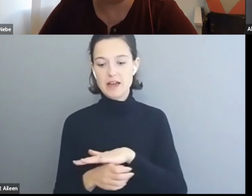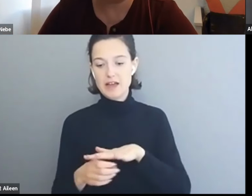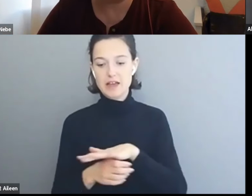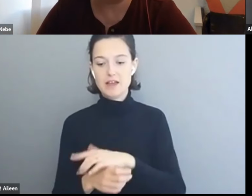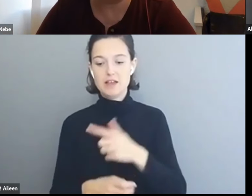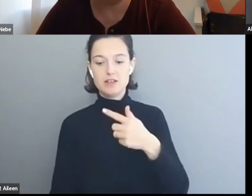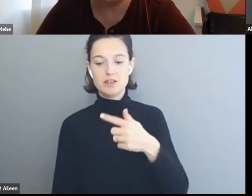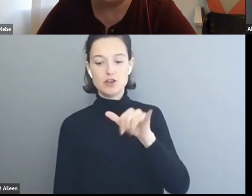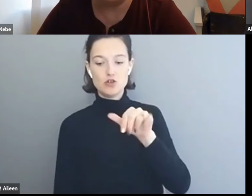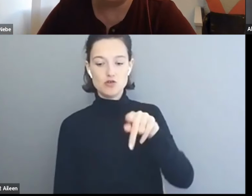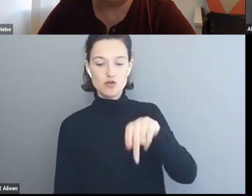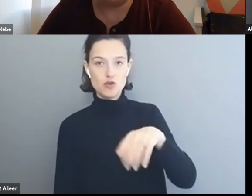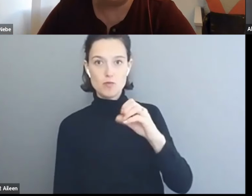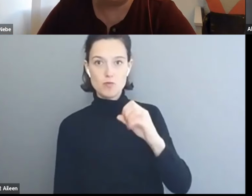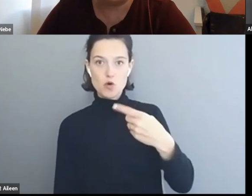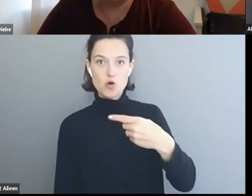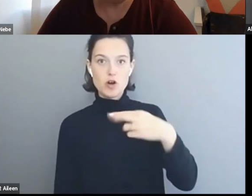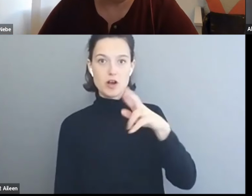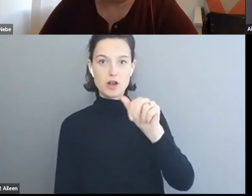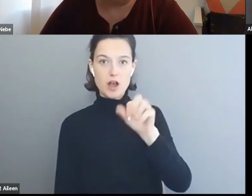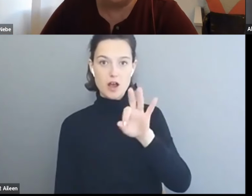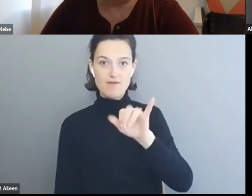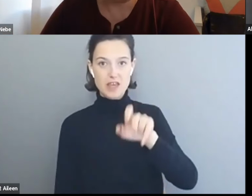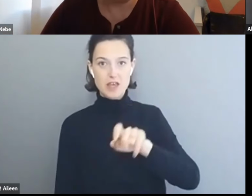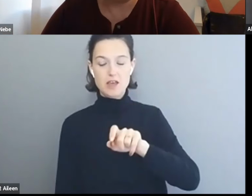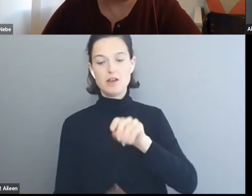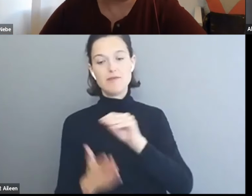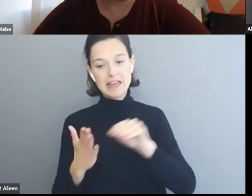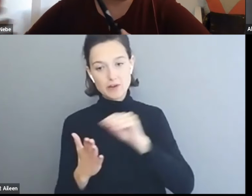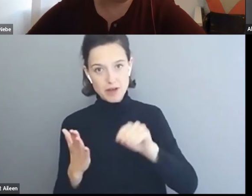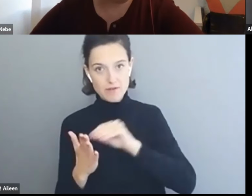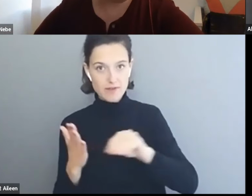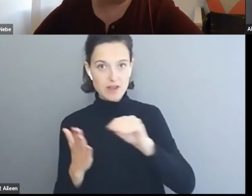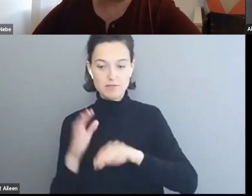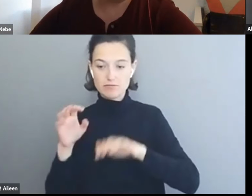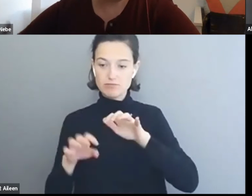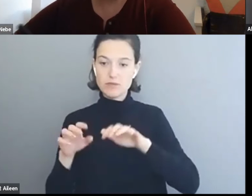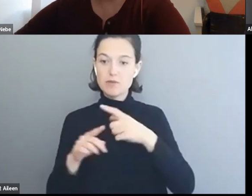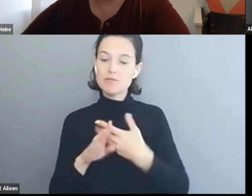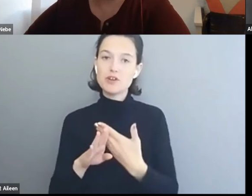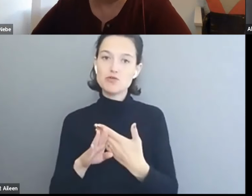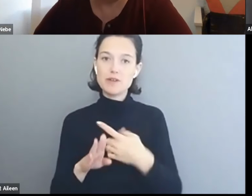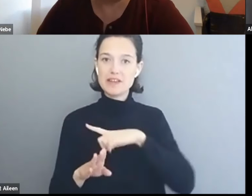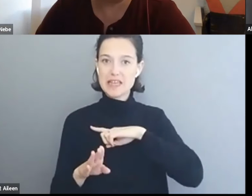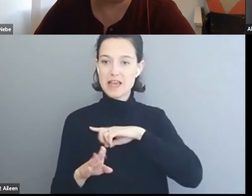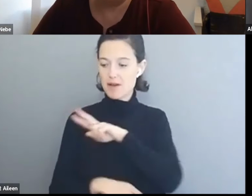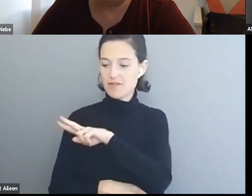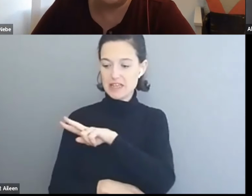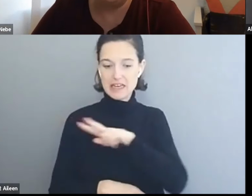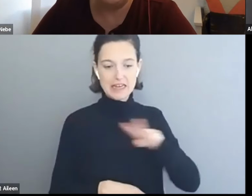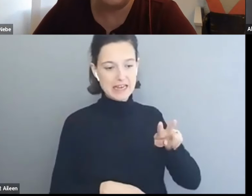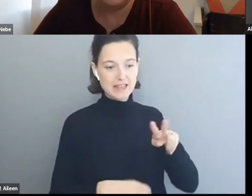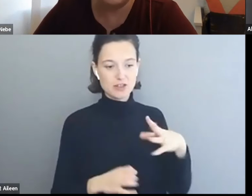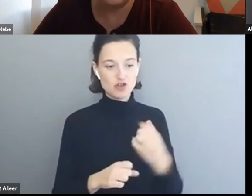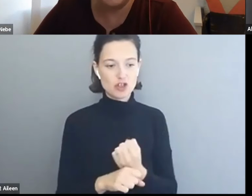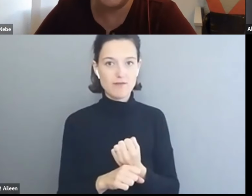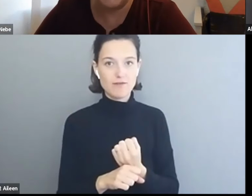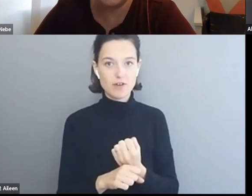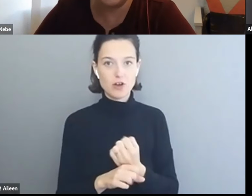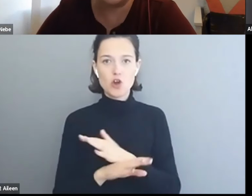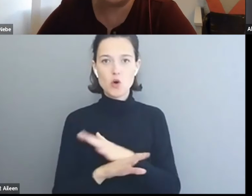es so, Lesbarkeit ist die Lehre dessen, wenn man etwas lesen kann, ohne dass man sozusagen gehindert wird am